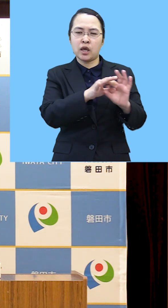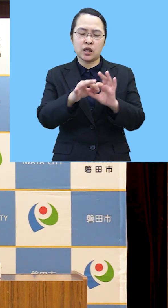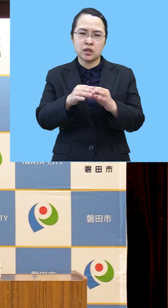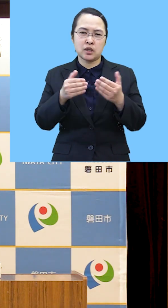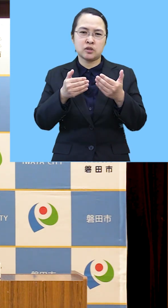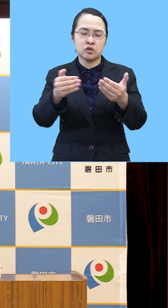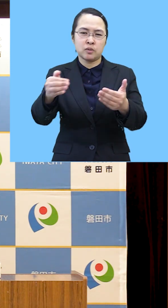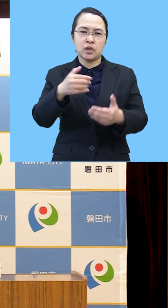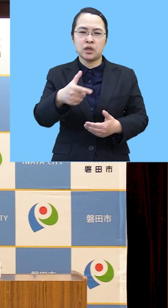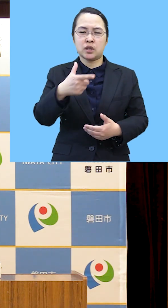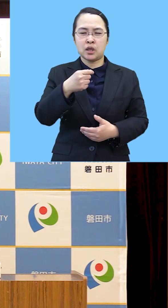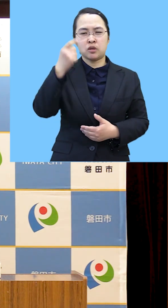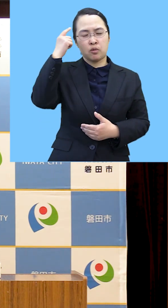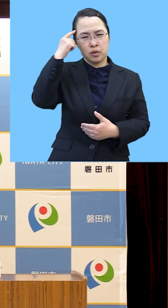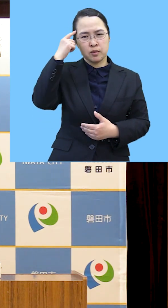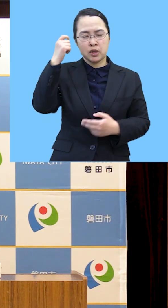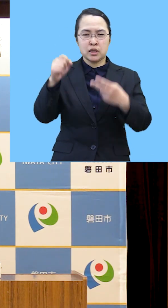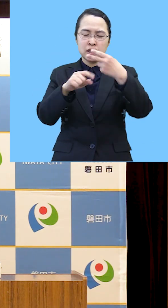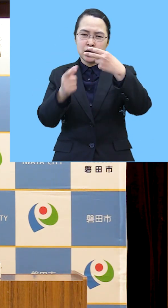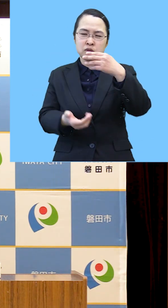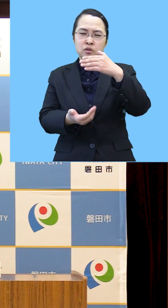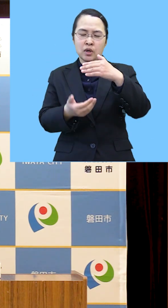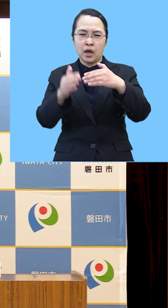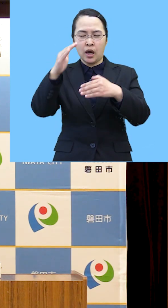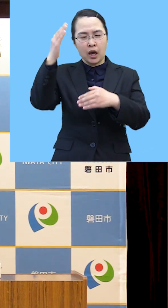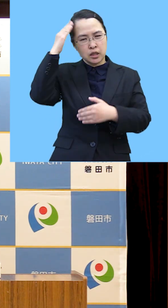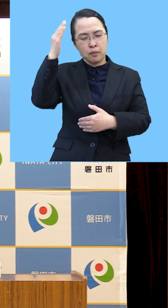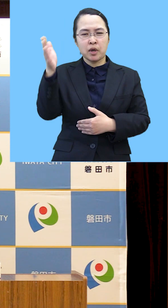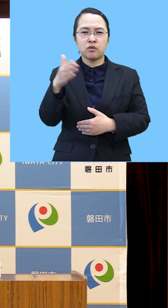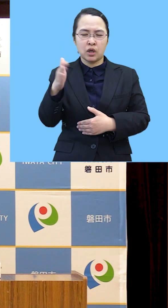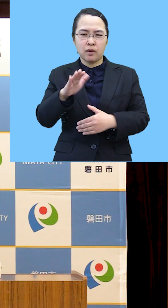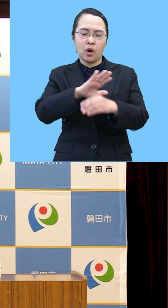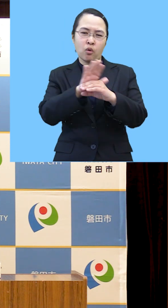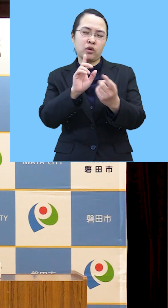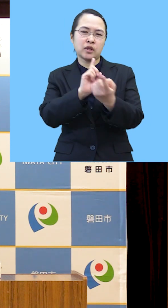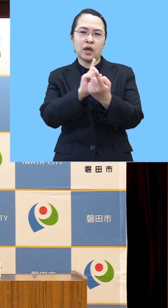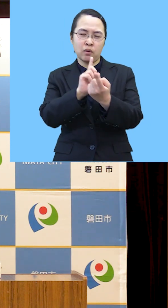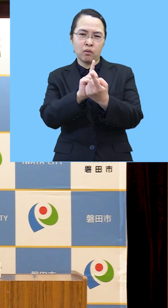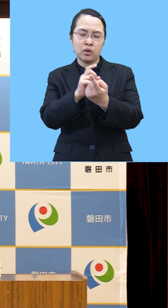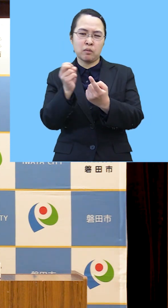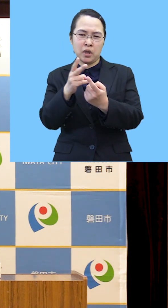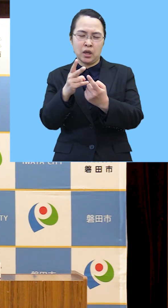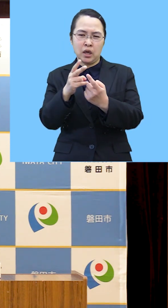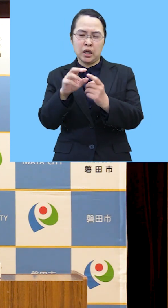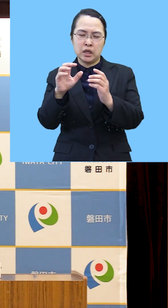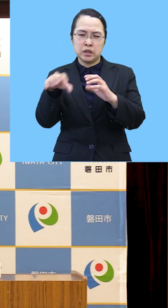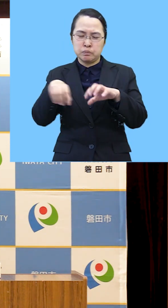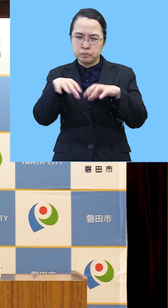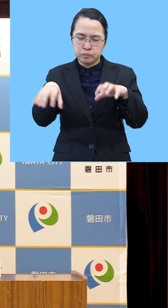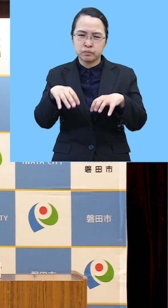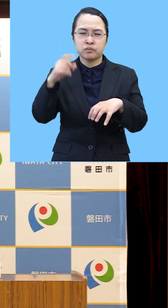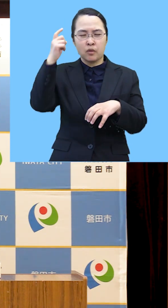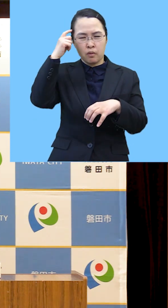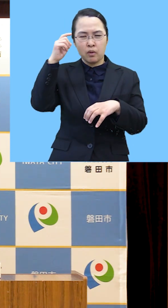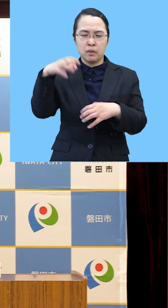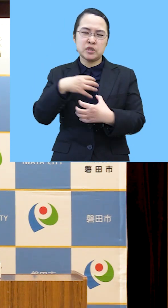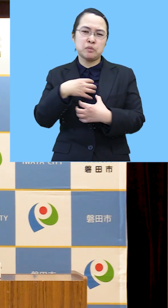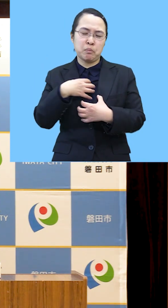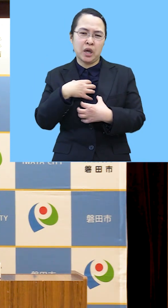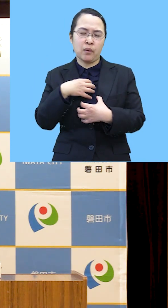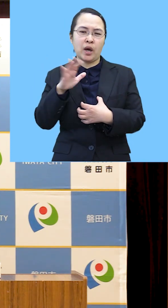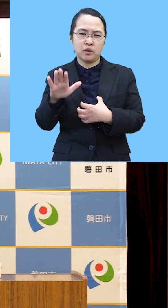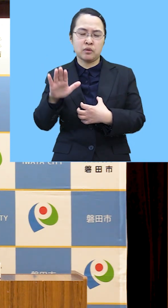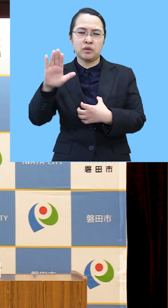うに思っております。2月の頭ぐらいまではこのコロナの対応にまた追われるかなというふうなことを心配してますが、